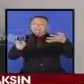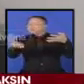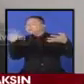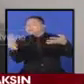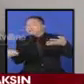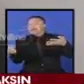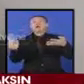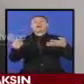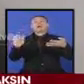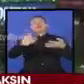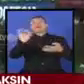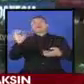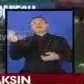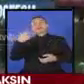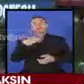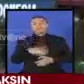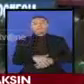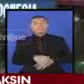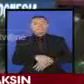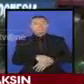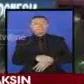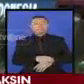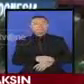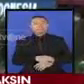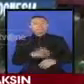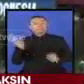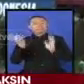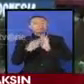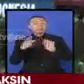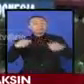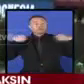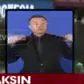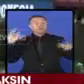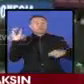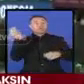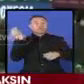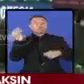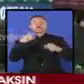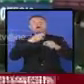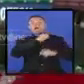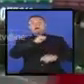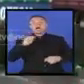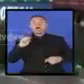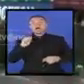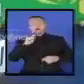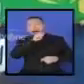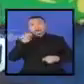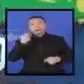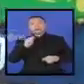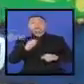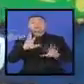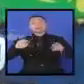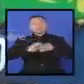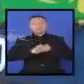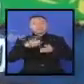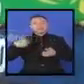pihak-pihak terkait tentang hal ini gitu. Menyusul insiden ini, Gubernur DKI Jakarta Anies Baswedan berkoordinasi dengan Kementerian